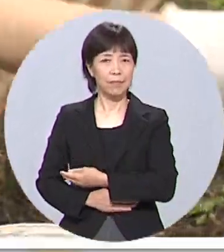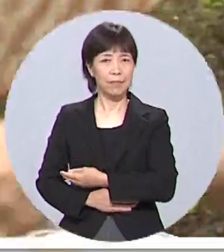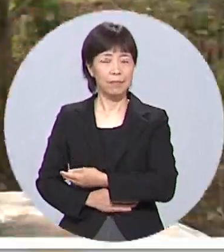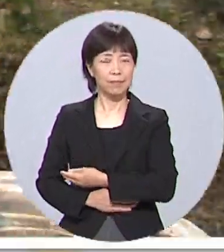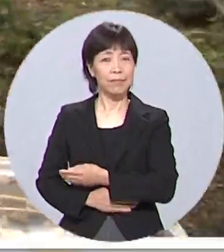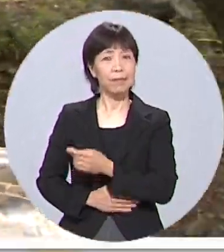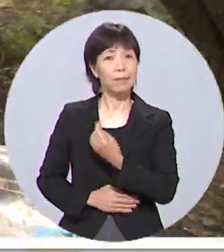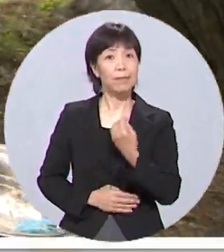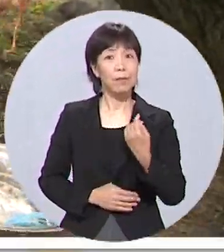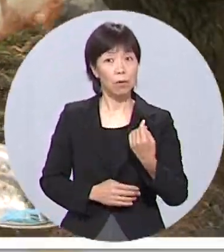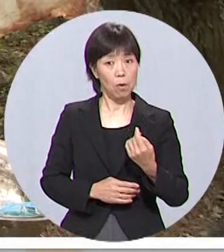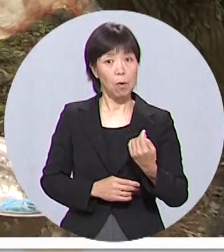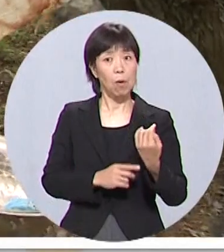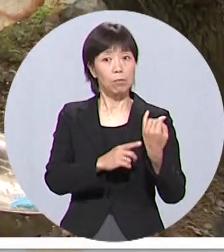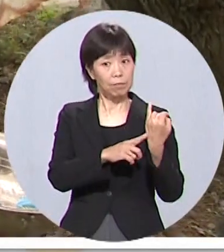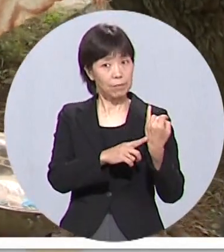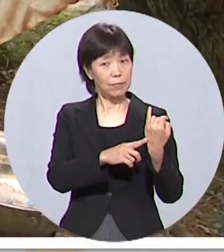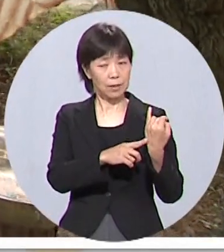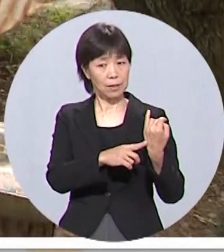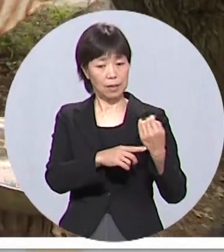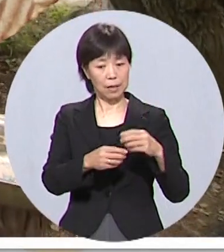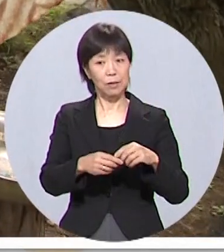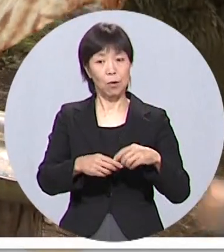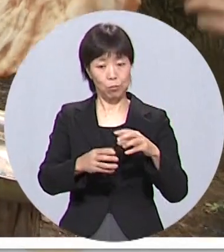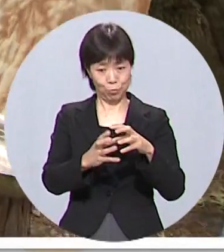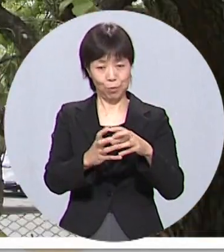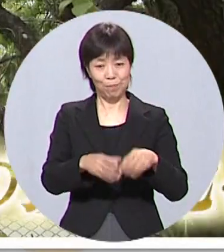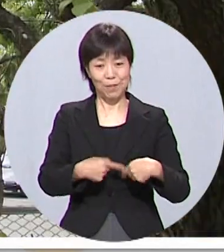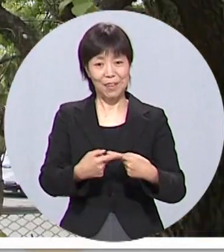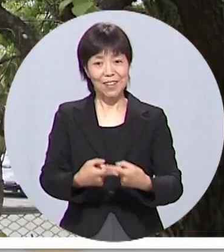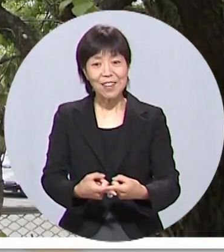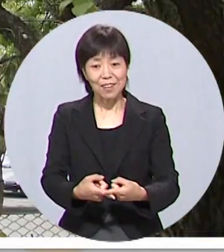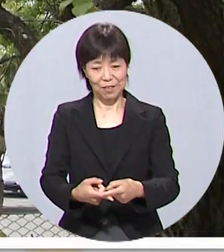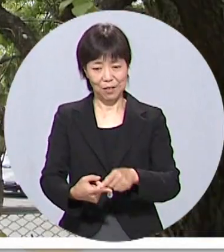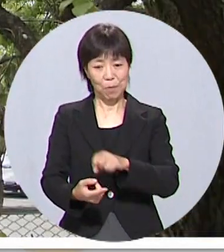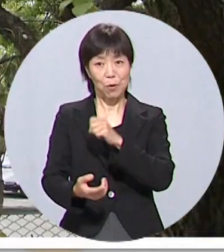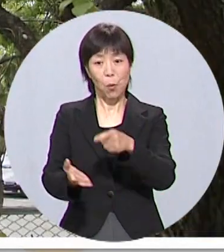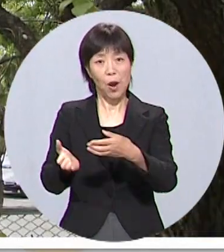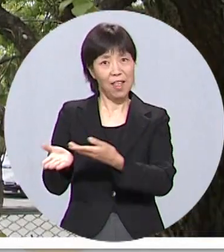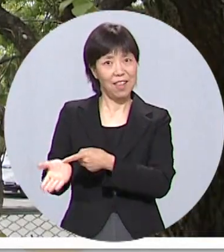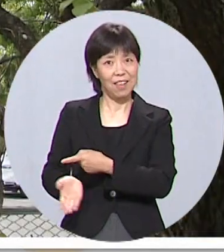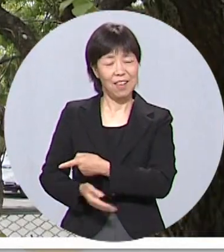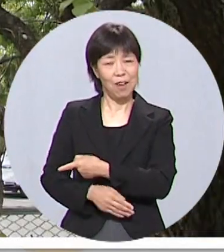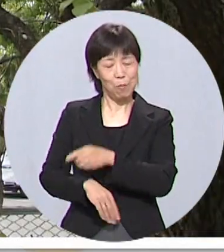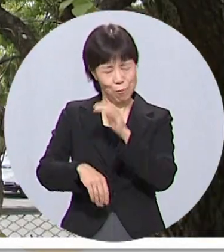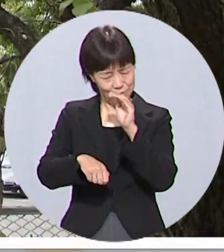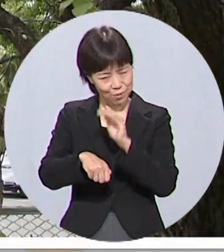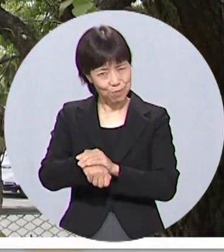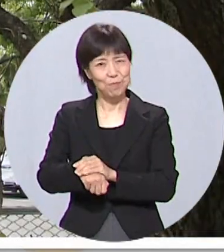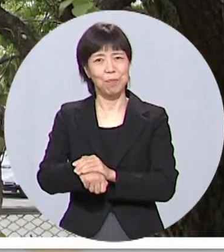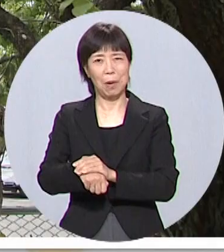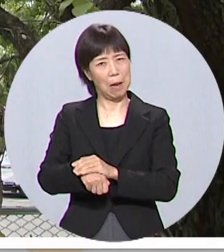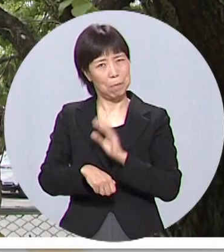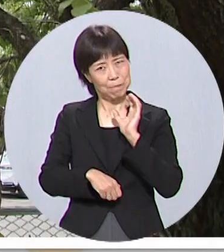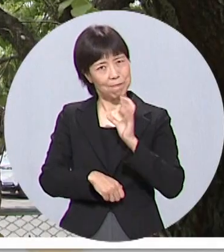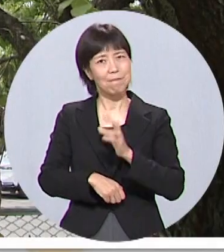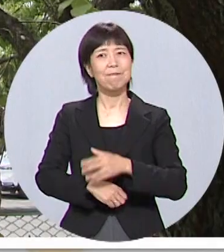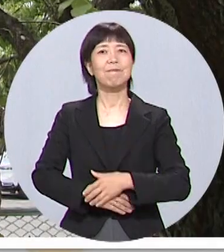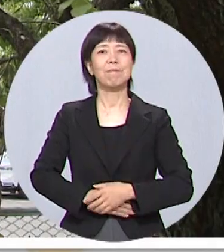ちなみに望月さんが染めたストールはこんな仕上がり、ベテランの技が光る一品ですね。